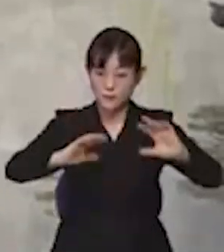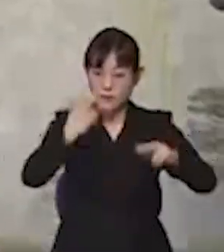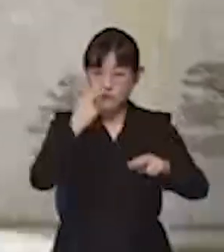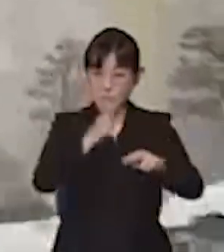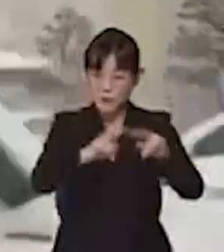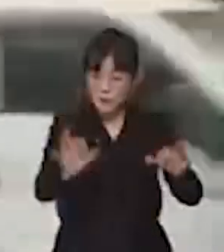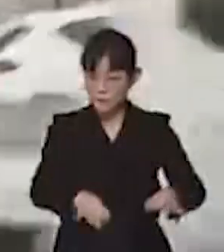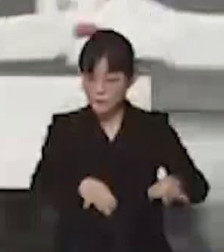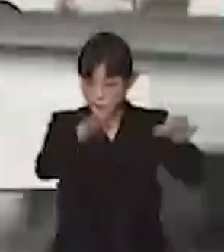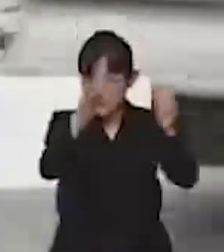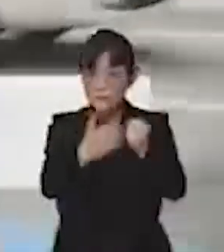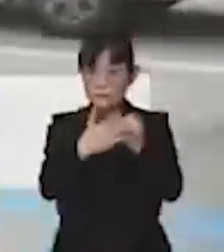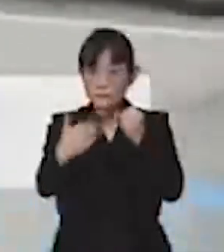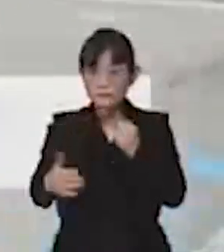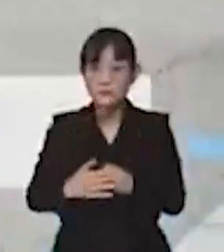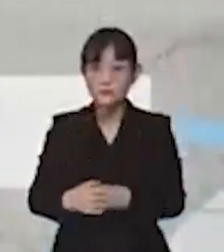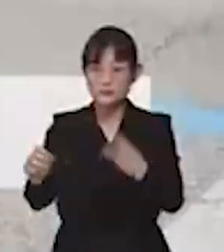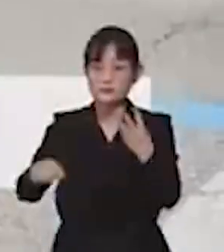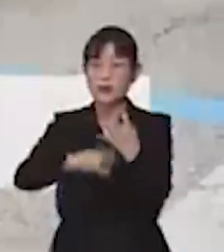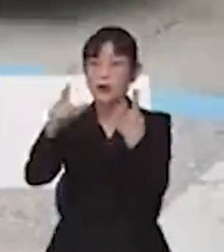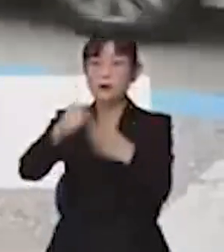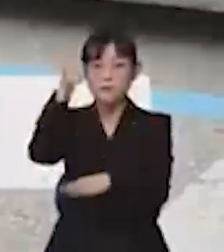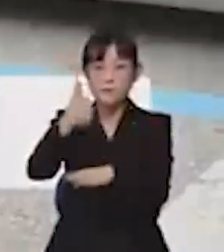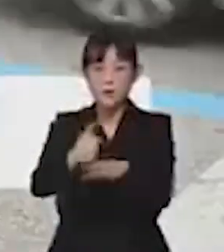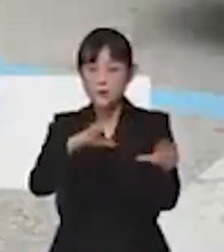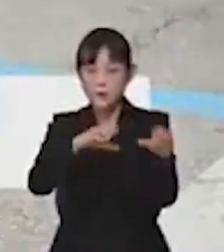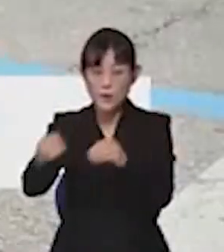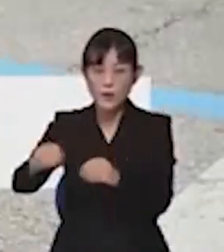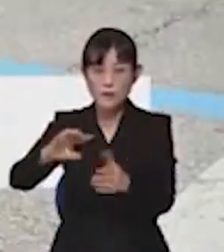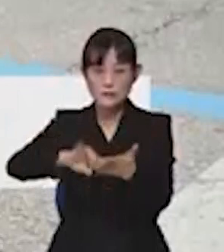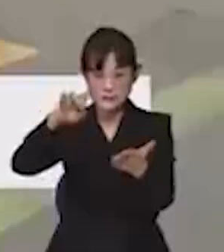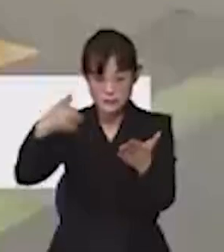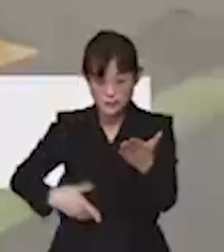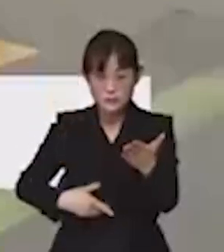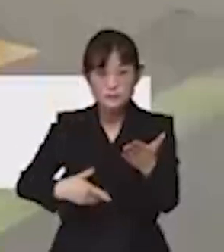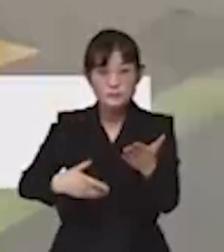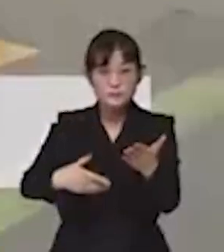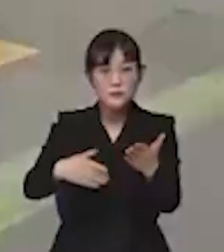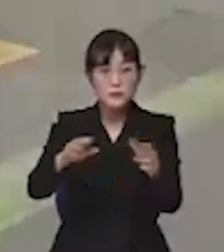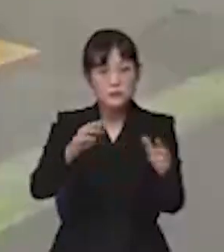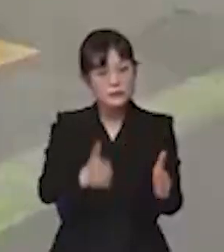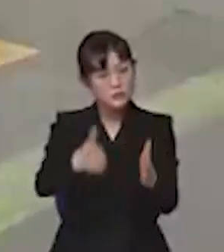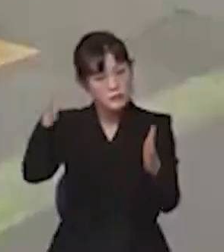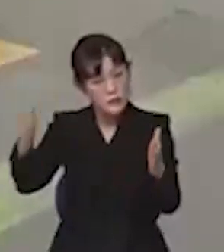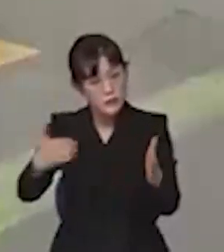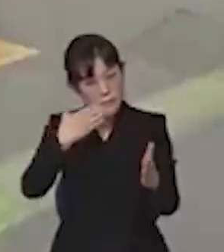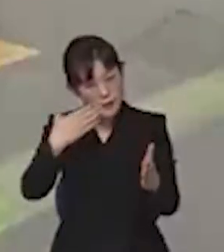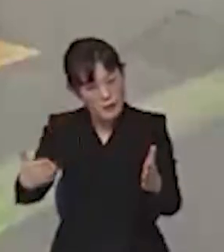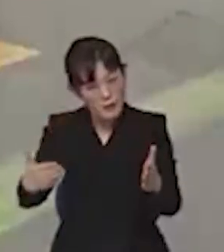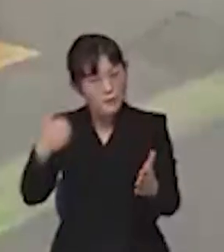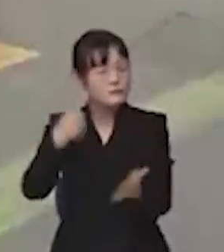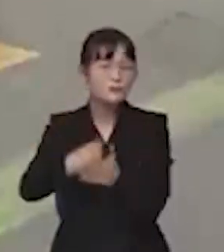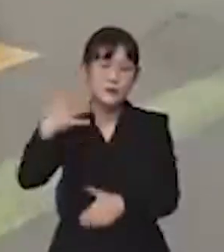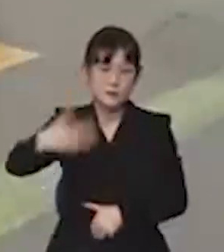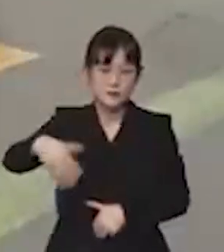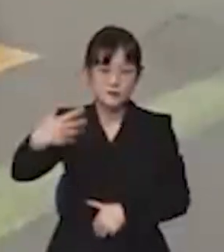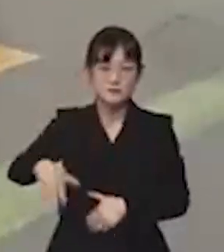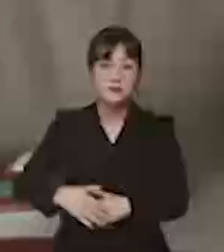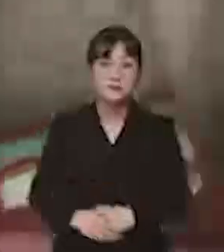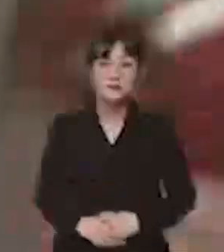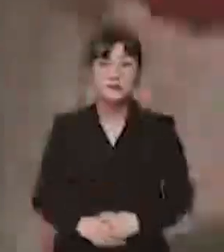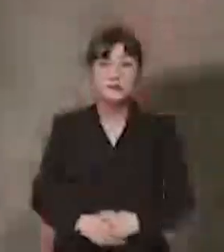반등하는 가운데 이달 말 종료가 예고된 유류세 인하조체의 연장 여부마저 아직 결정되지 않은 상황